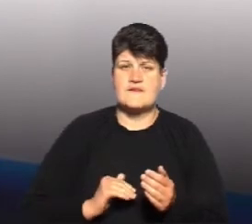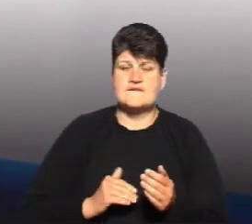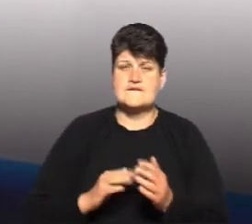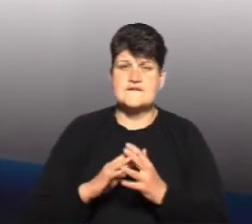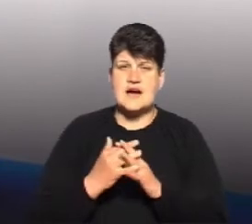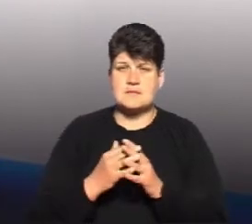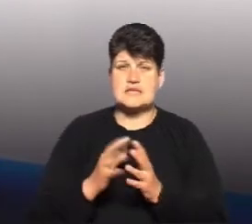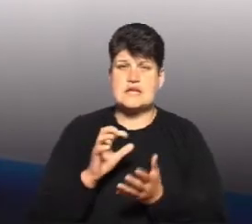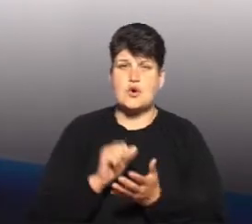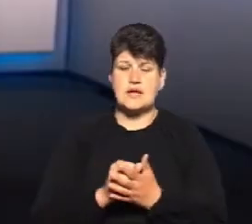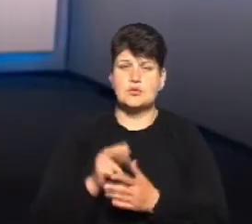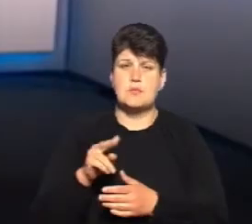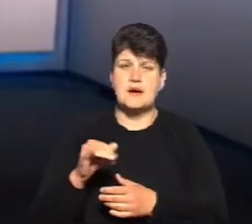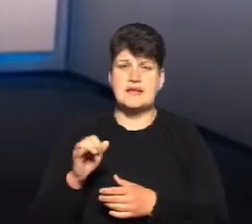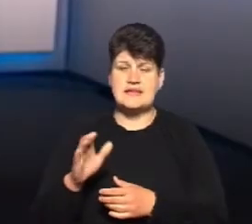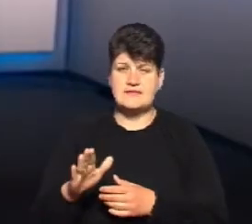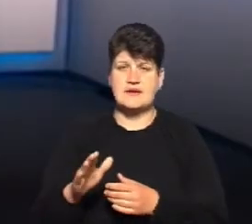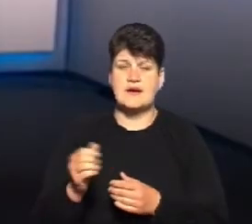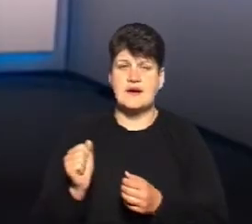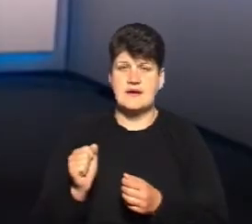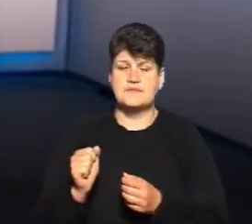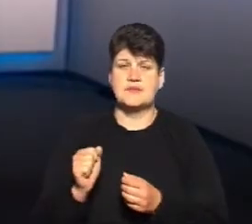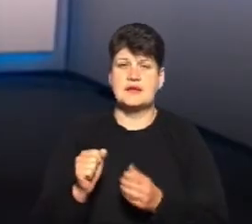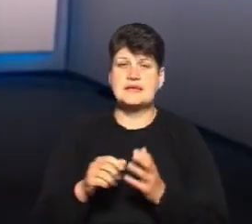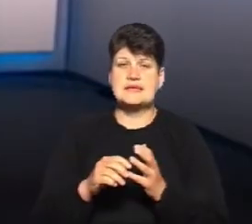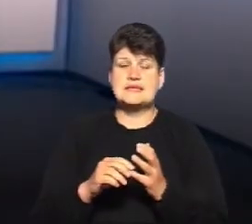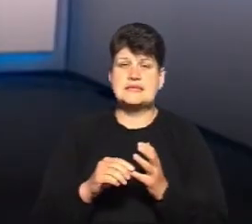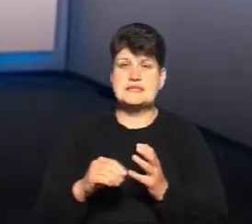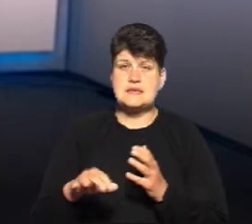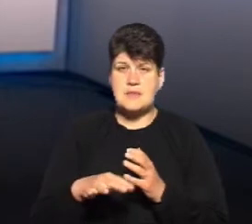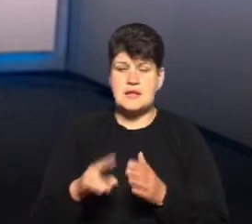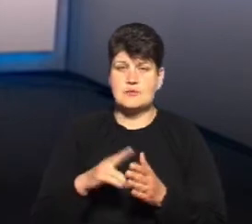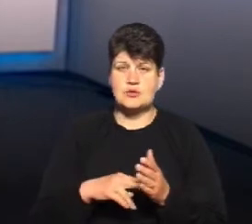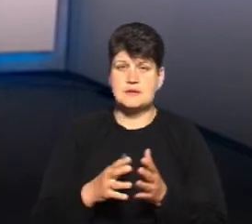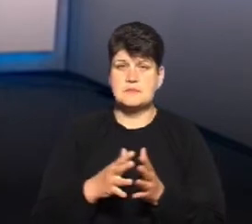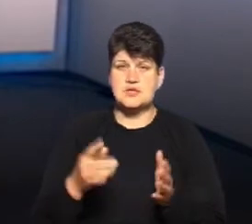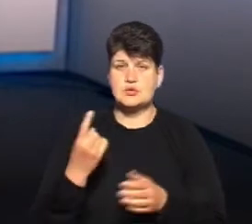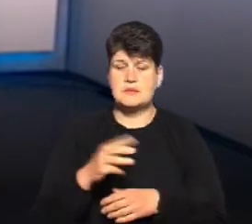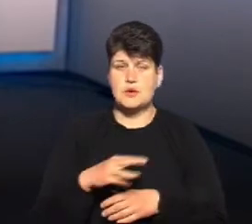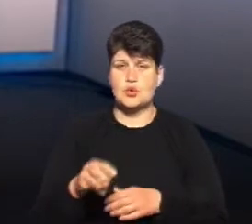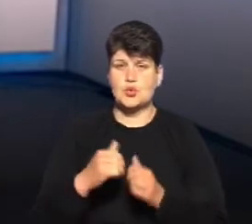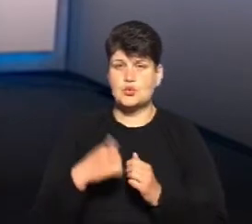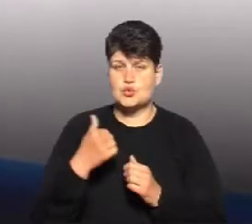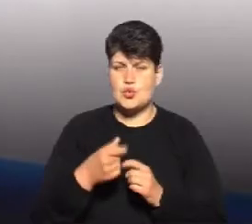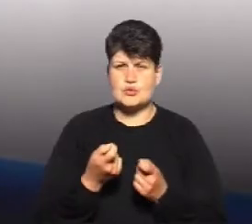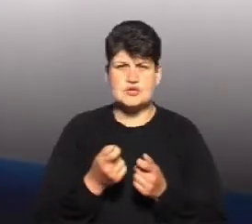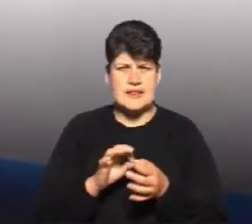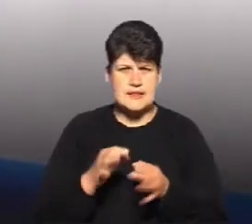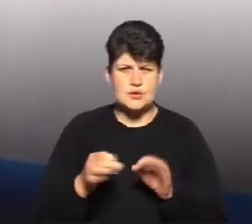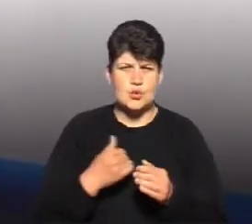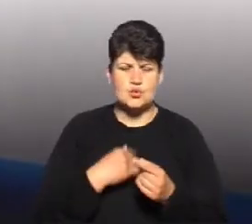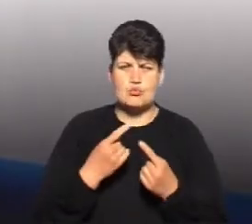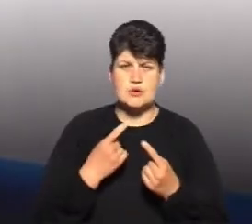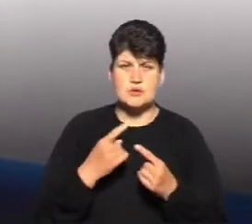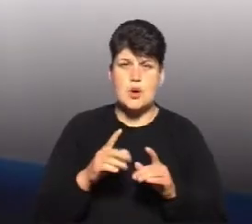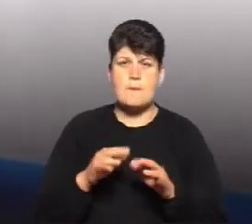але оренда землі і земельний податок у нас складає більше мільйона кожного року. Трішечки детальніше хочу поговорити про процес передачі зараз